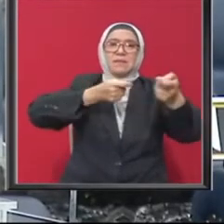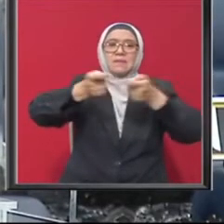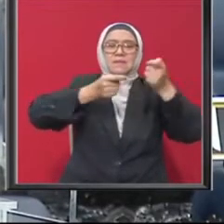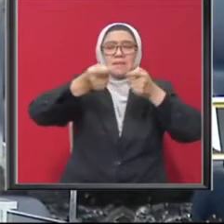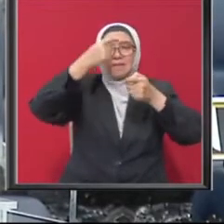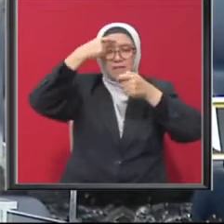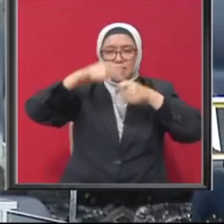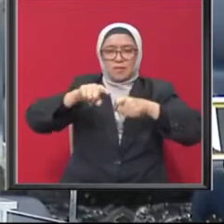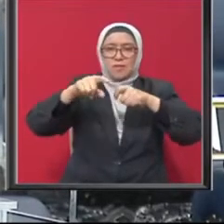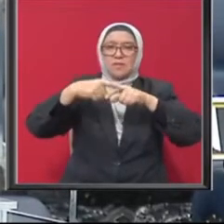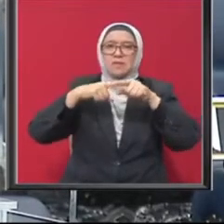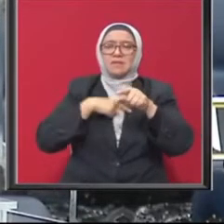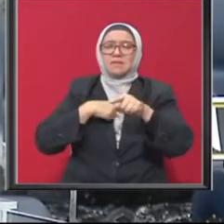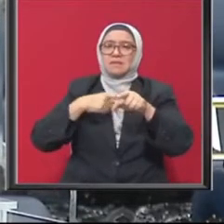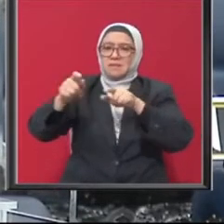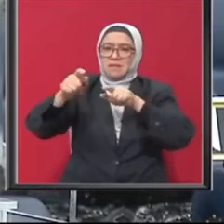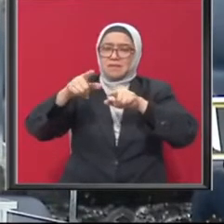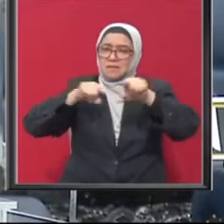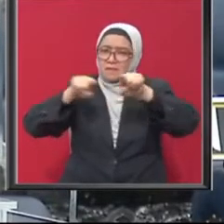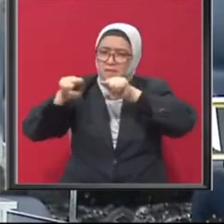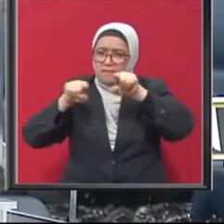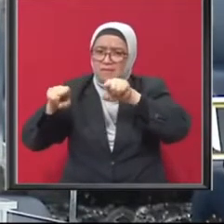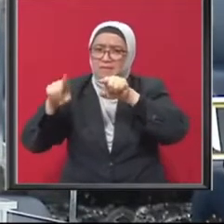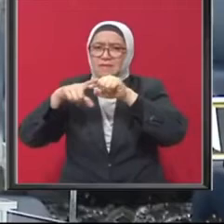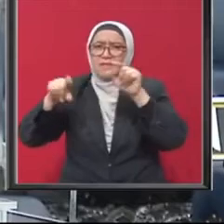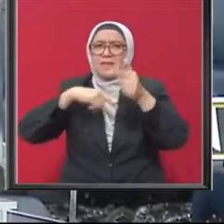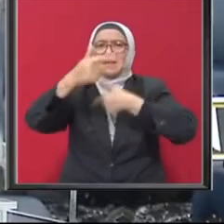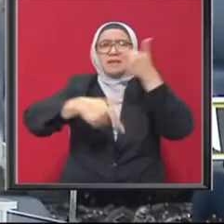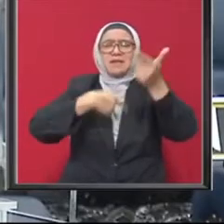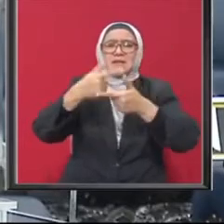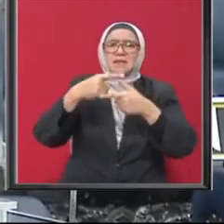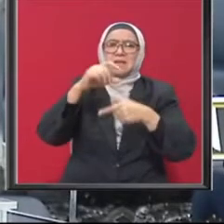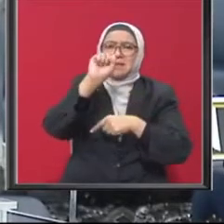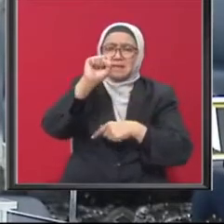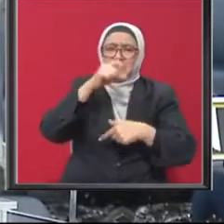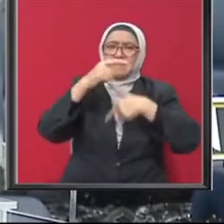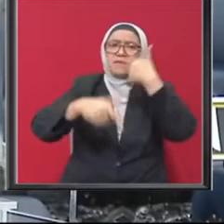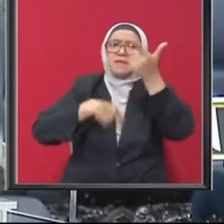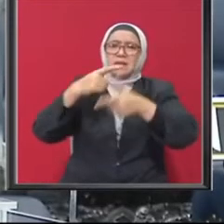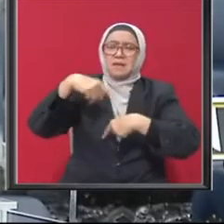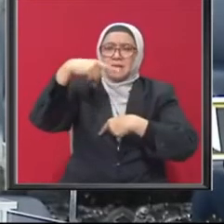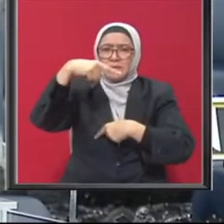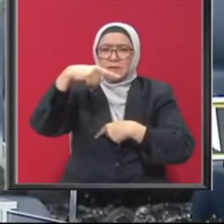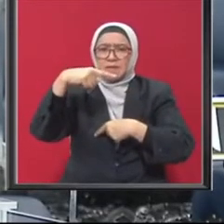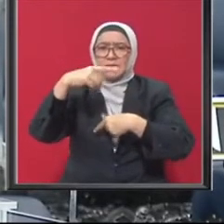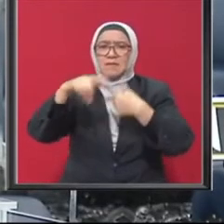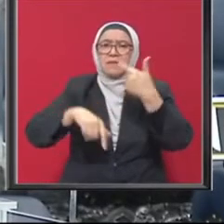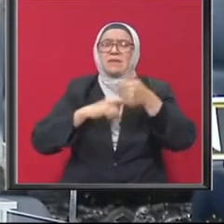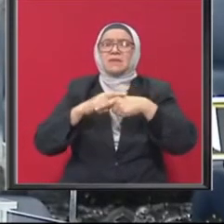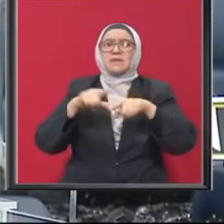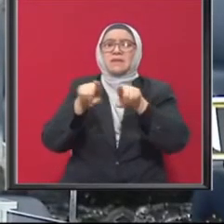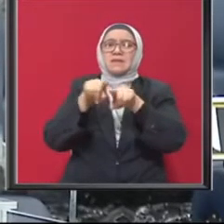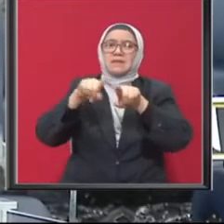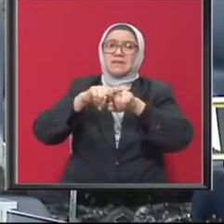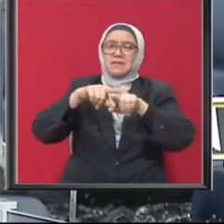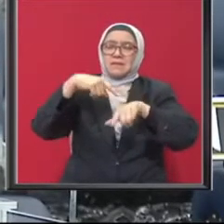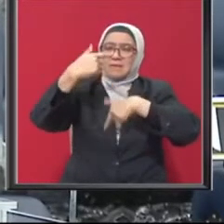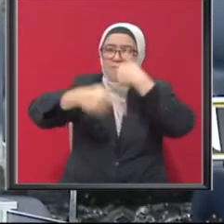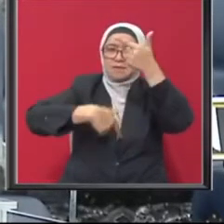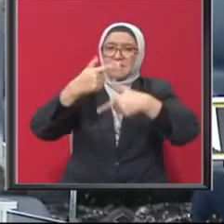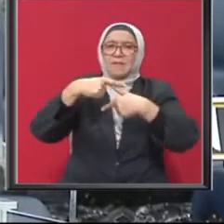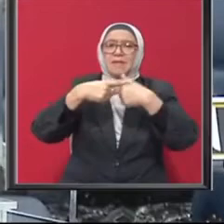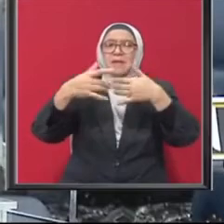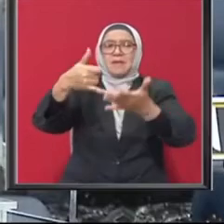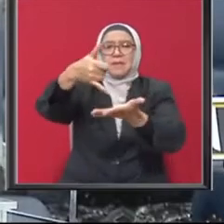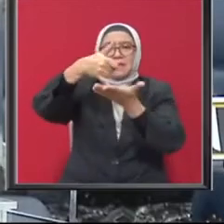bersaing dalam saingan profesional ya itulah Liga Super Liga Primer dan Piala Indonesia serta evialivie Bagaimana